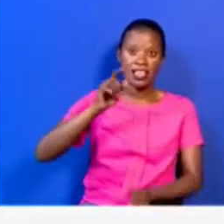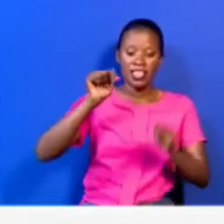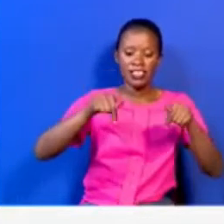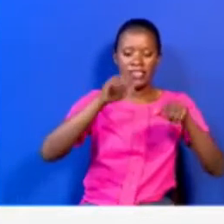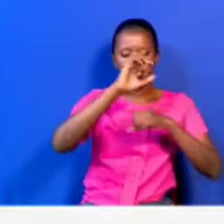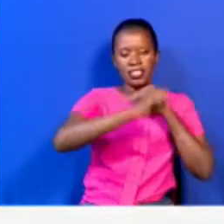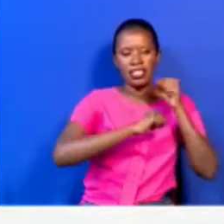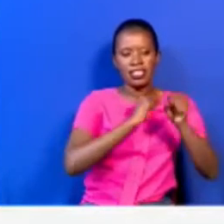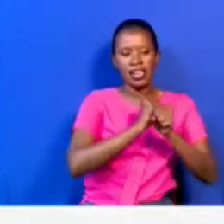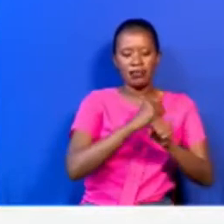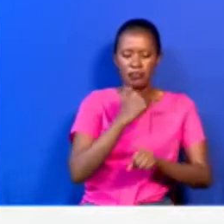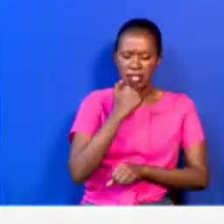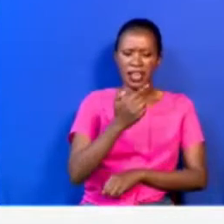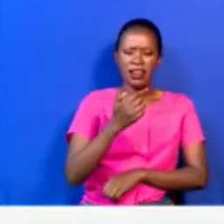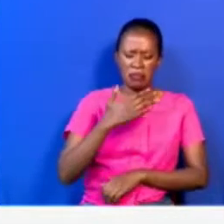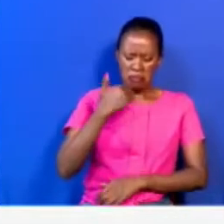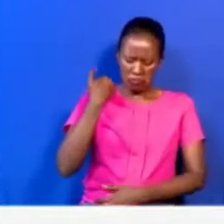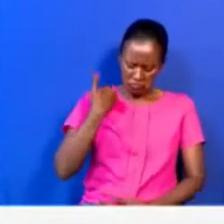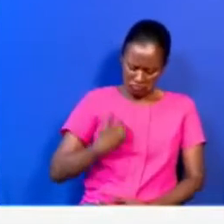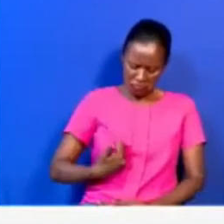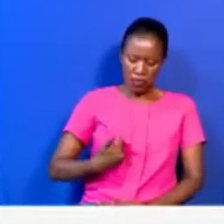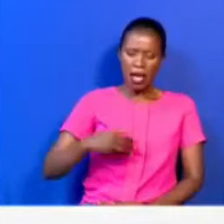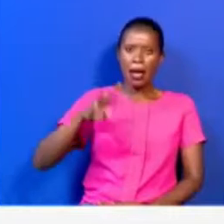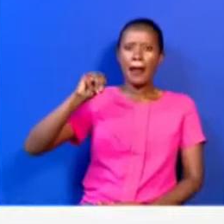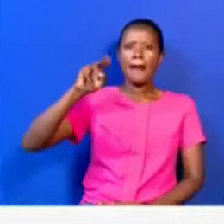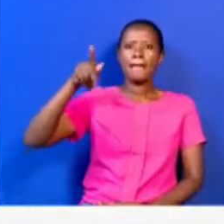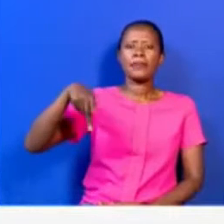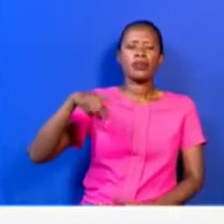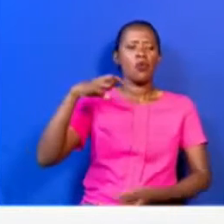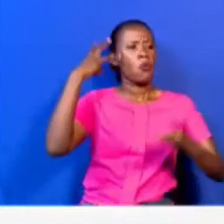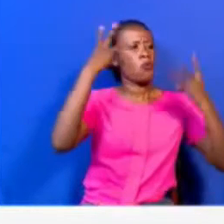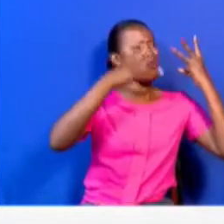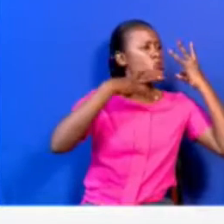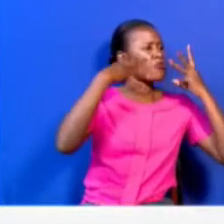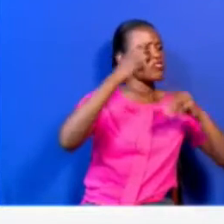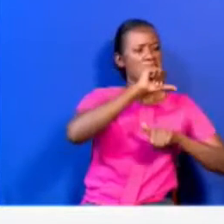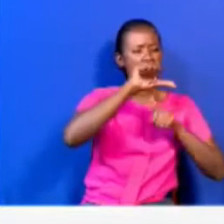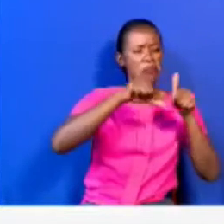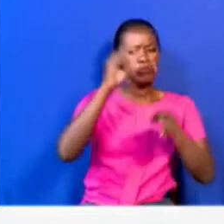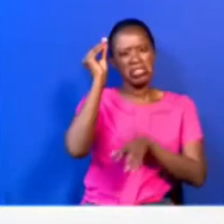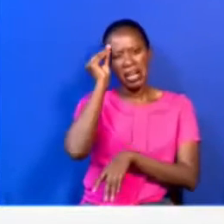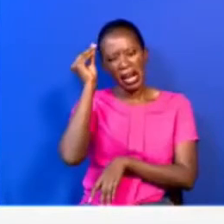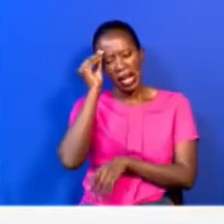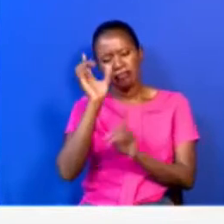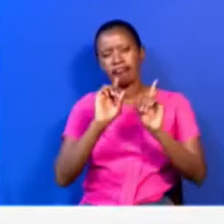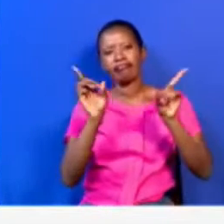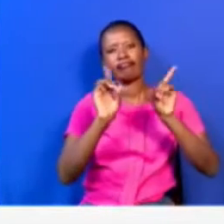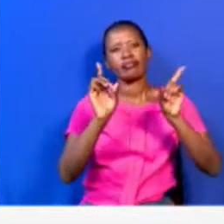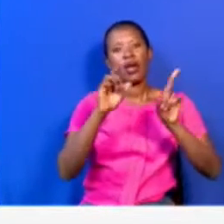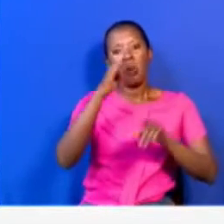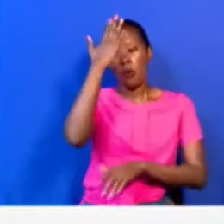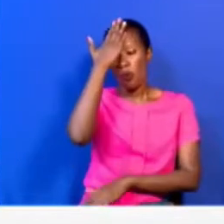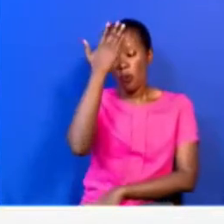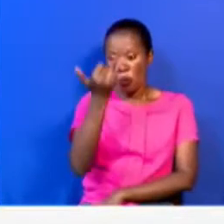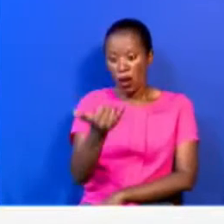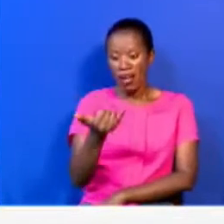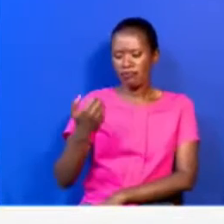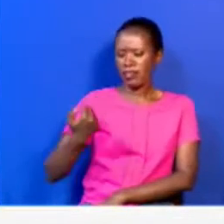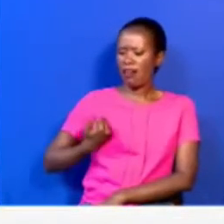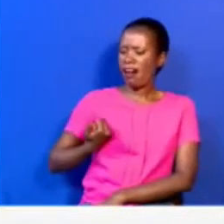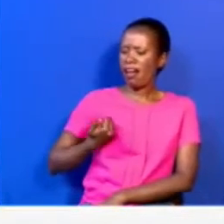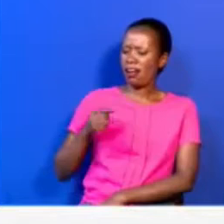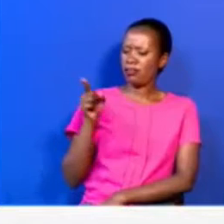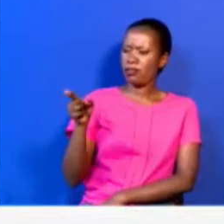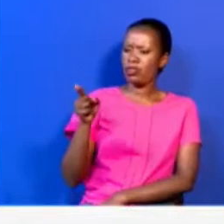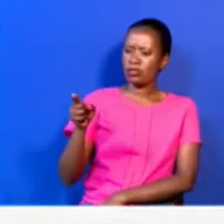mjumbe wao niko na wasiwe na wasiwasi juu ya mambo ya kusoma. Kwa sababu leo Lisa ni mmoja